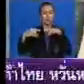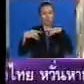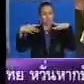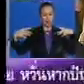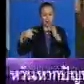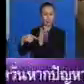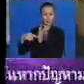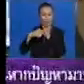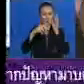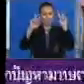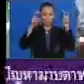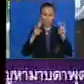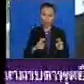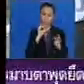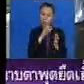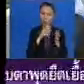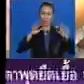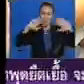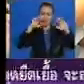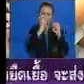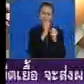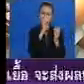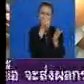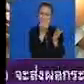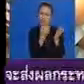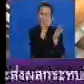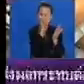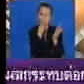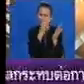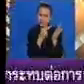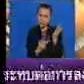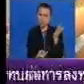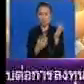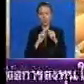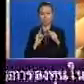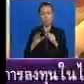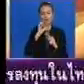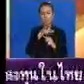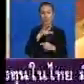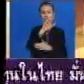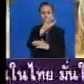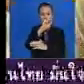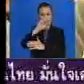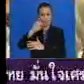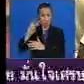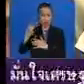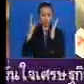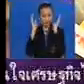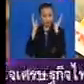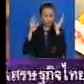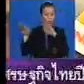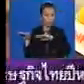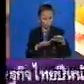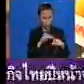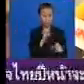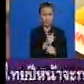ไว้วางใจรัฐบาลโดยเฉพาะประเด็นความมั่นคงเพราะถือเป็นโอกาสที่จะแถลงผลงานต่อรัฐสภาส่วนนายกสิทธิพิรม